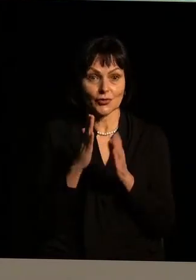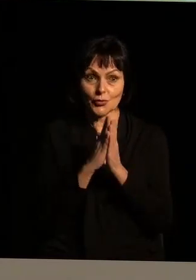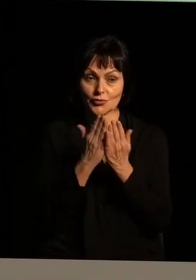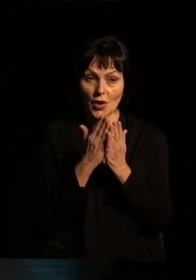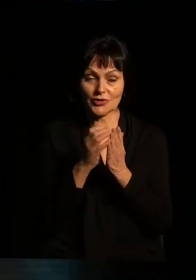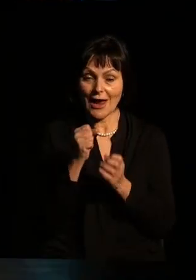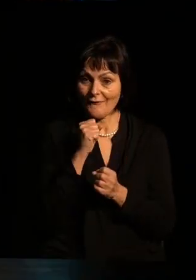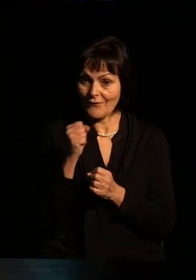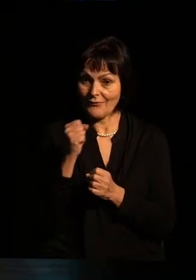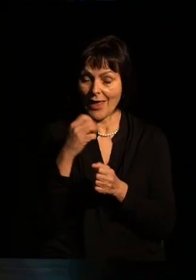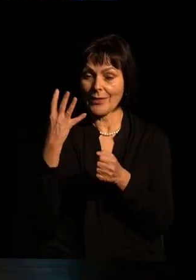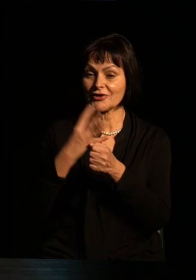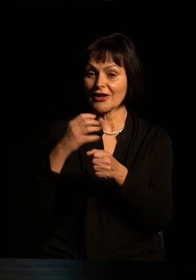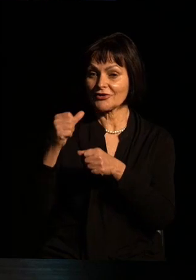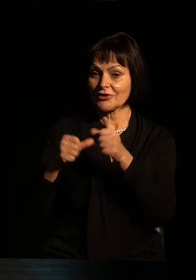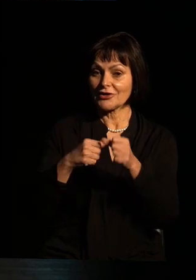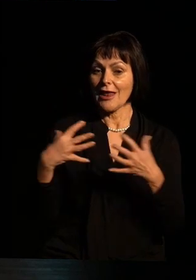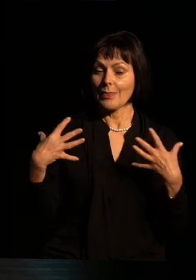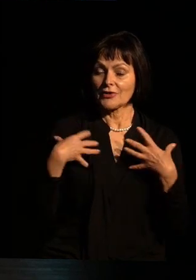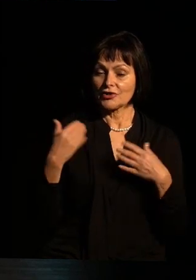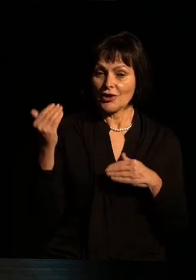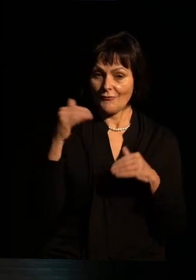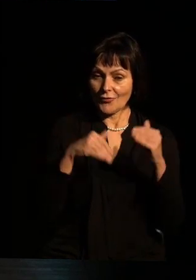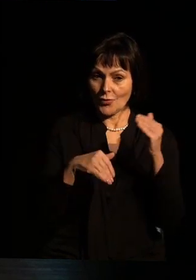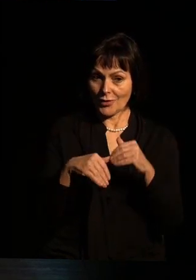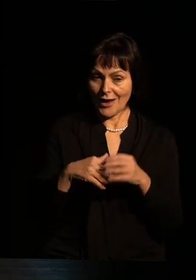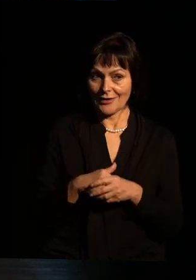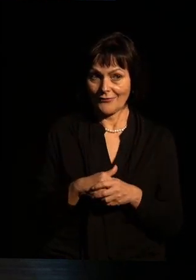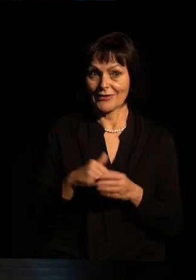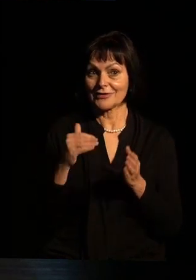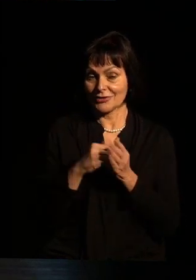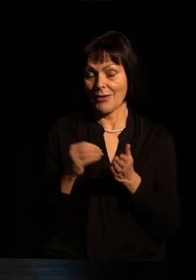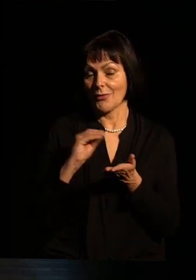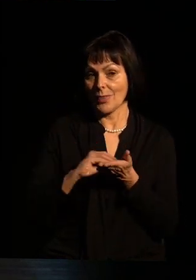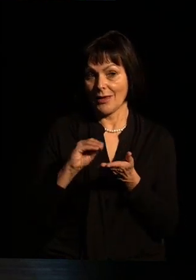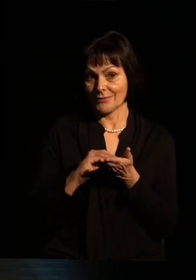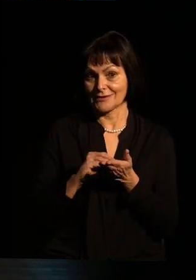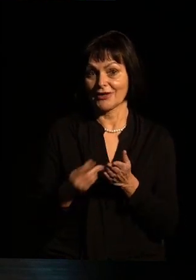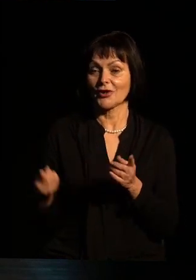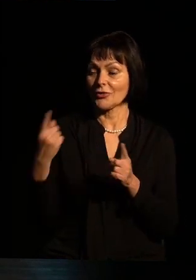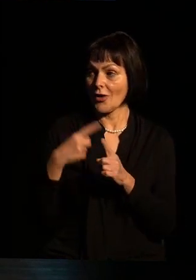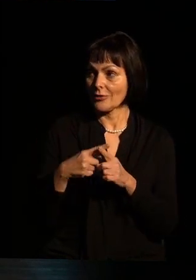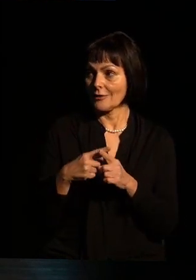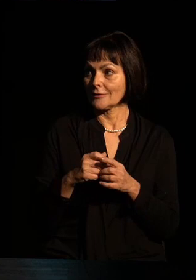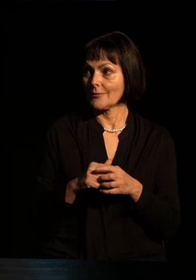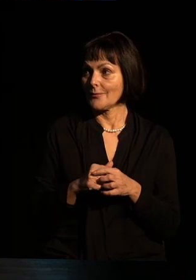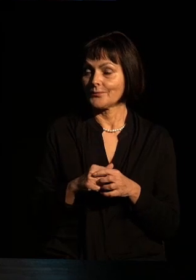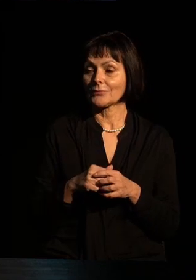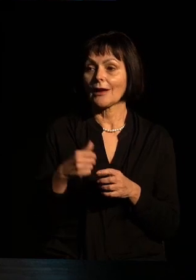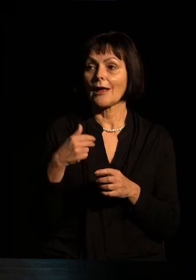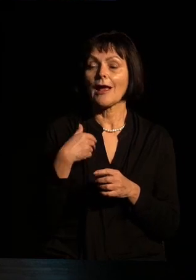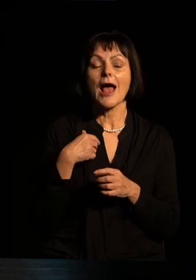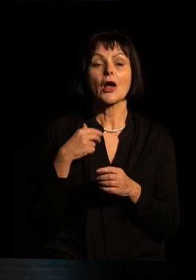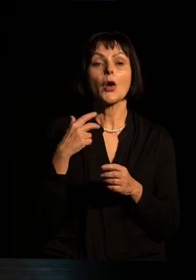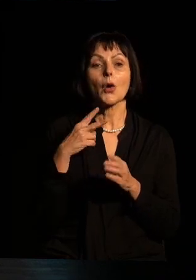rzeka, 40 lat życia w górach, więc trzeba będzie wkrótce dopisać suplement. Przed Państwem napał